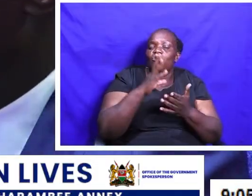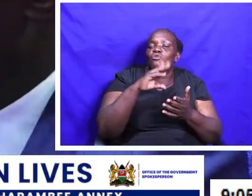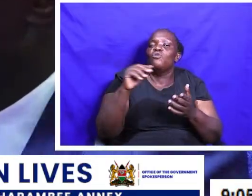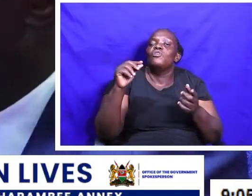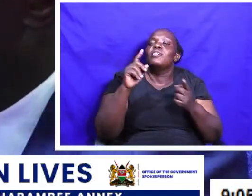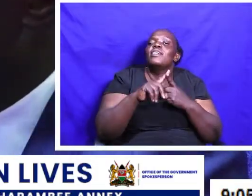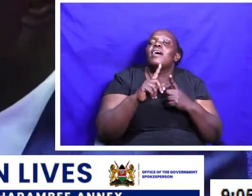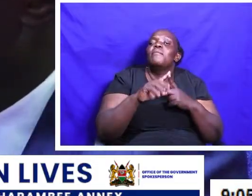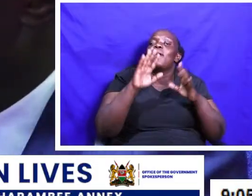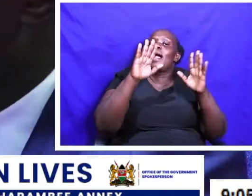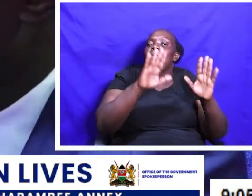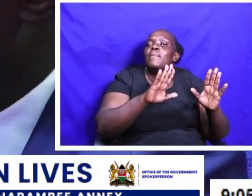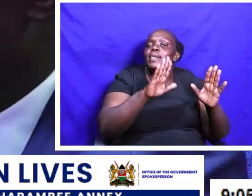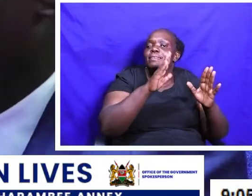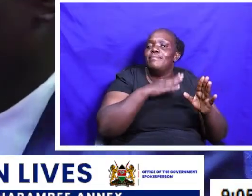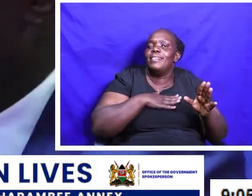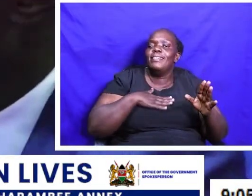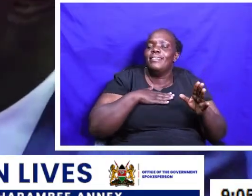pia